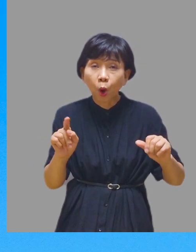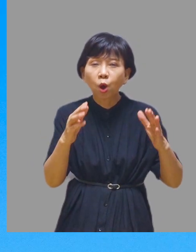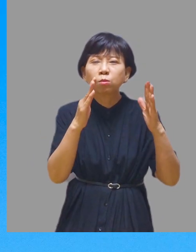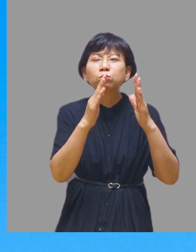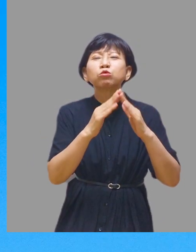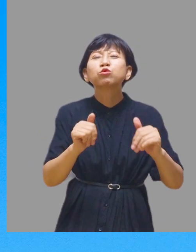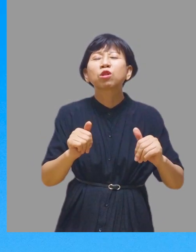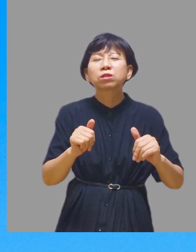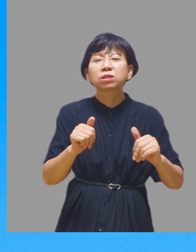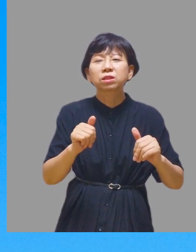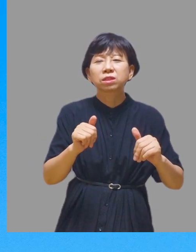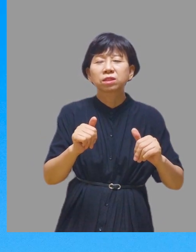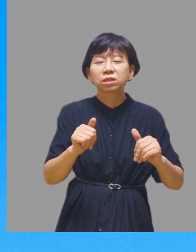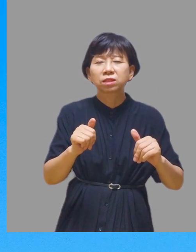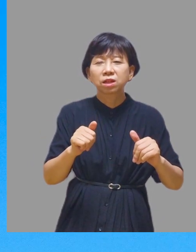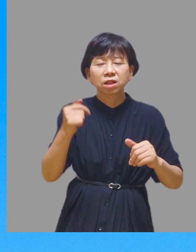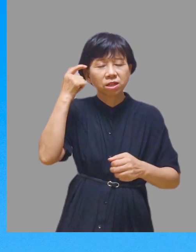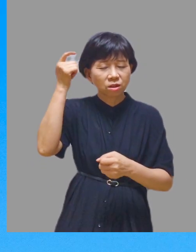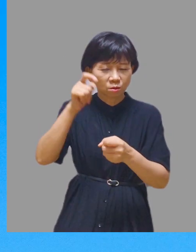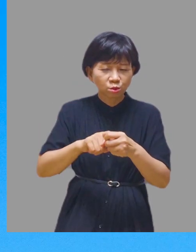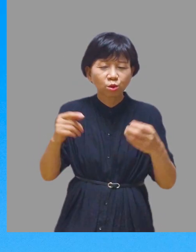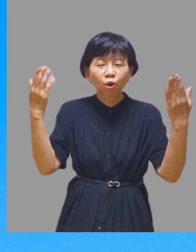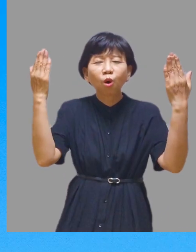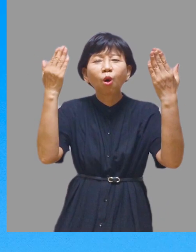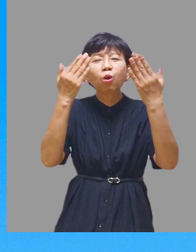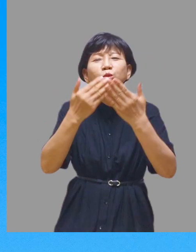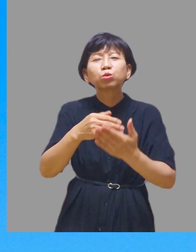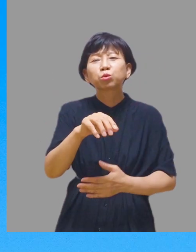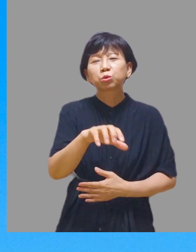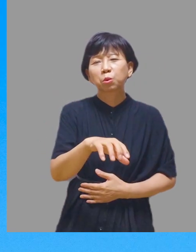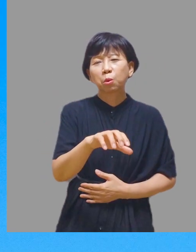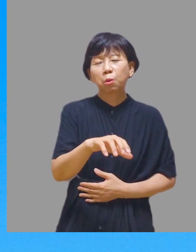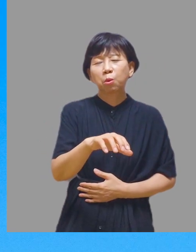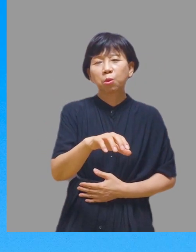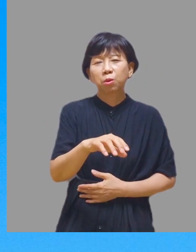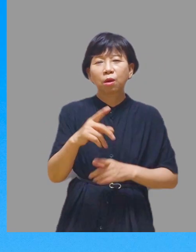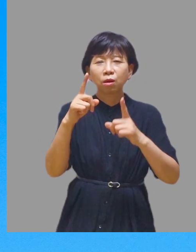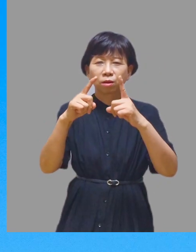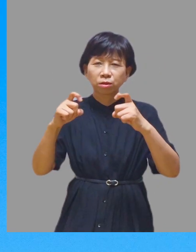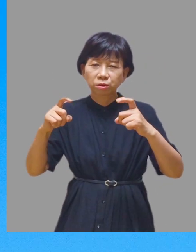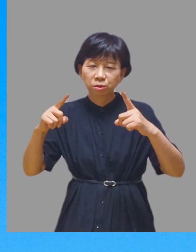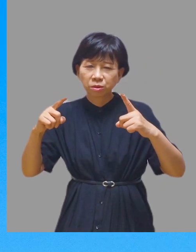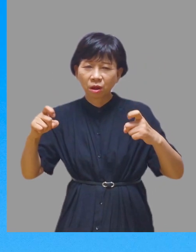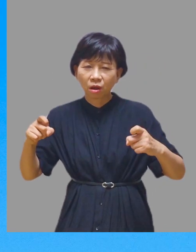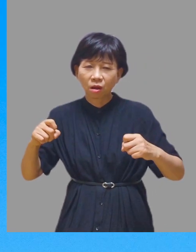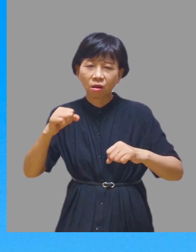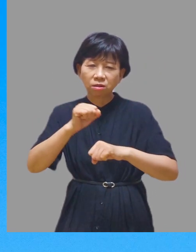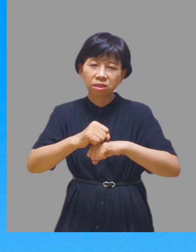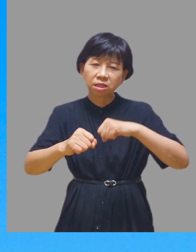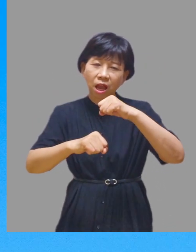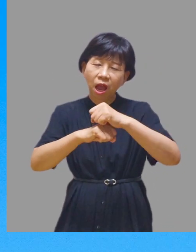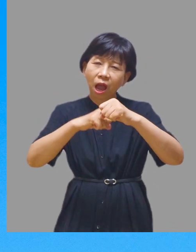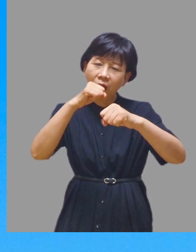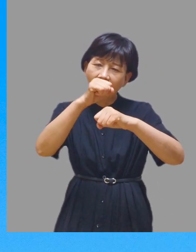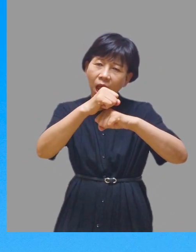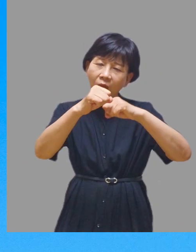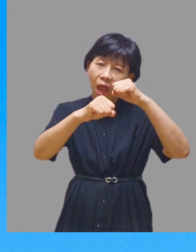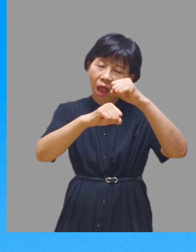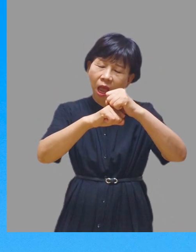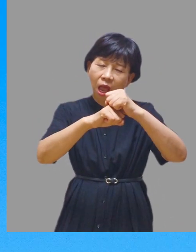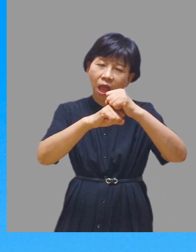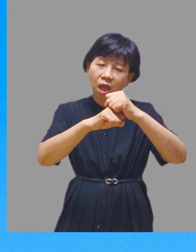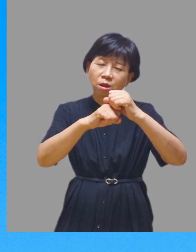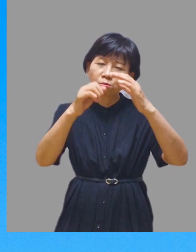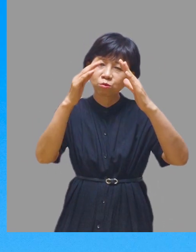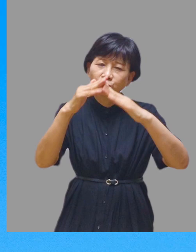땅이에요. 영적 현실이 어둡다는 거죠. 성을 쌓으며 성 무너진 데를 막아서서